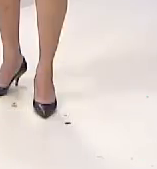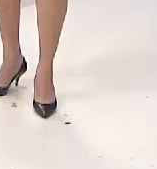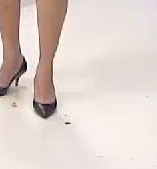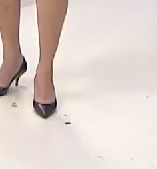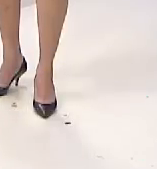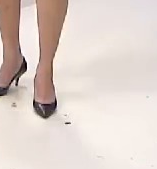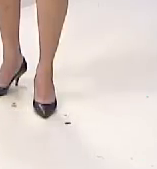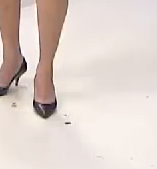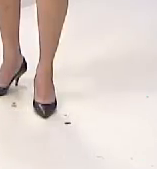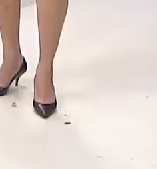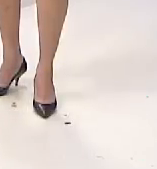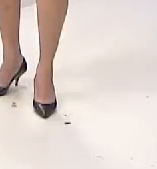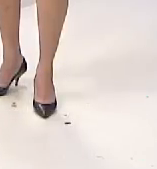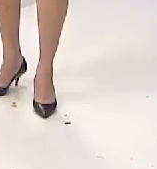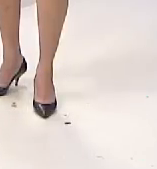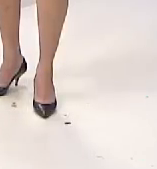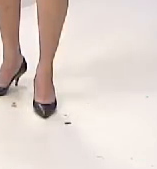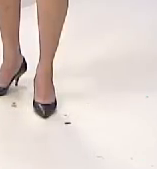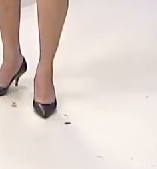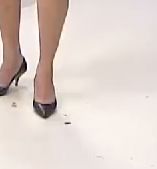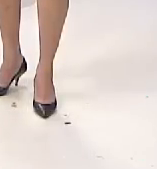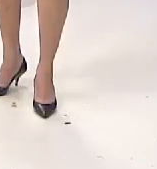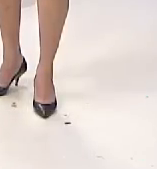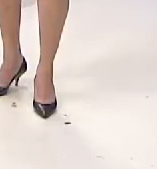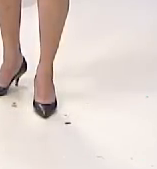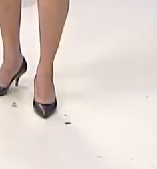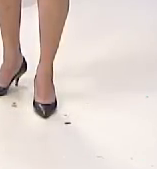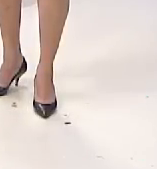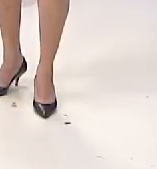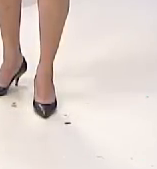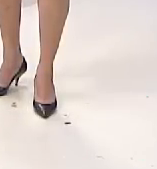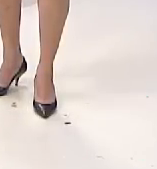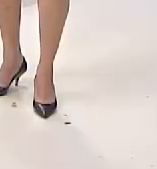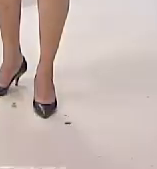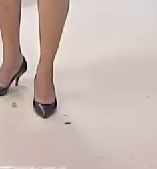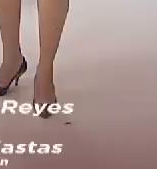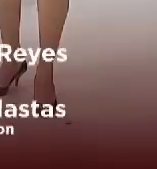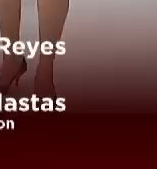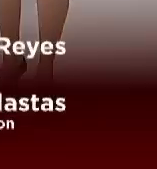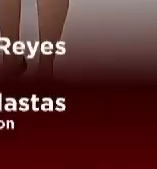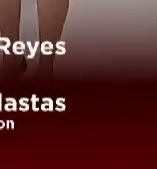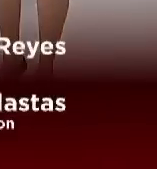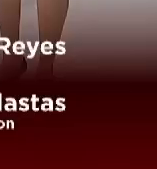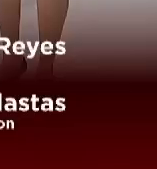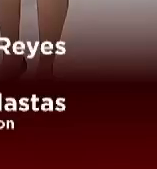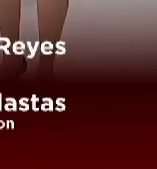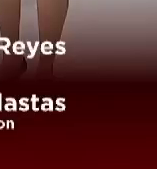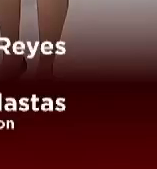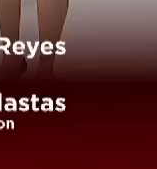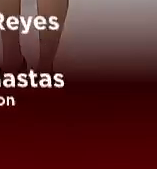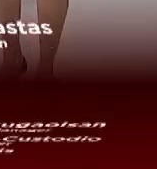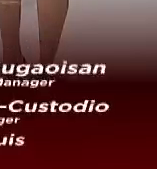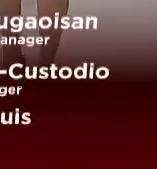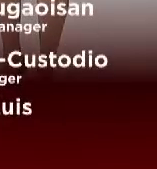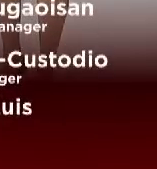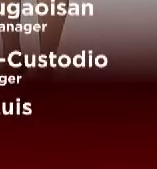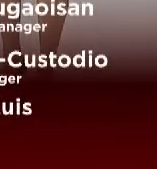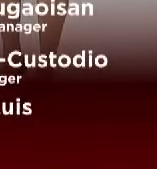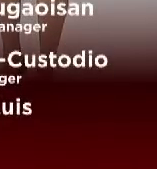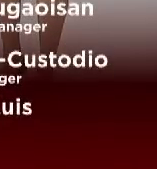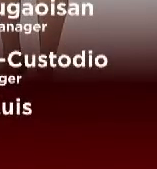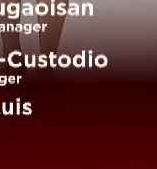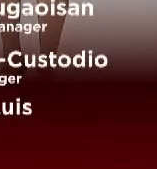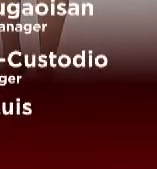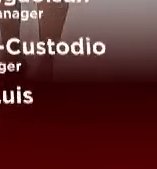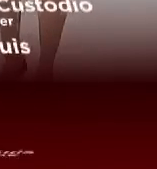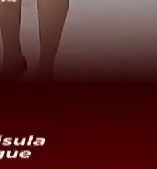Tuloy-tuloy lang ang mga balitang dapat yung malaman. Susunod na ang saksi. Ako si Ato Marauli. At ako si Maki Pulido para sa Pilipino. Ito